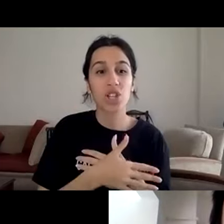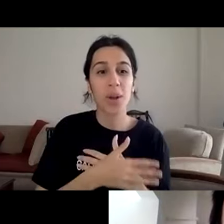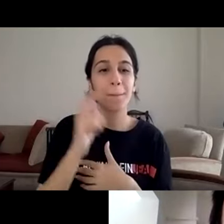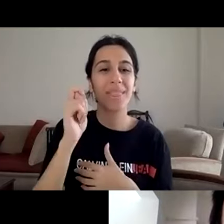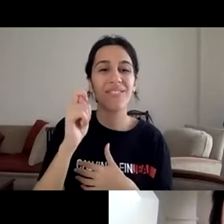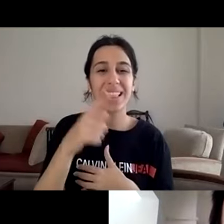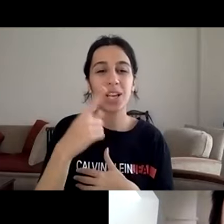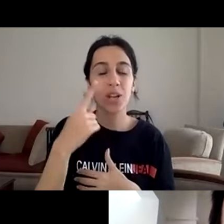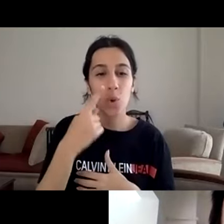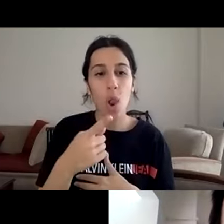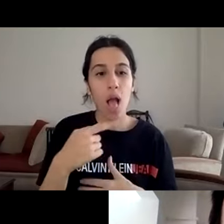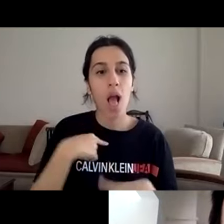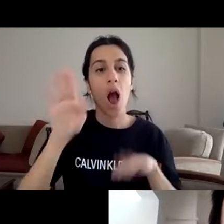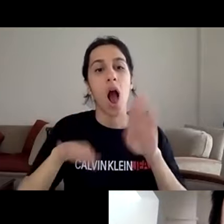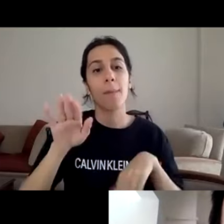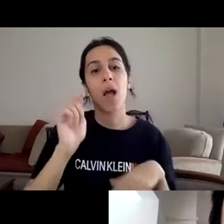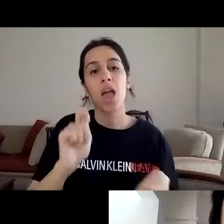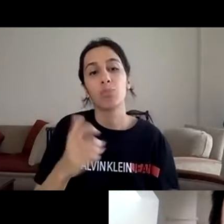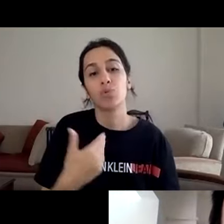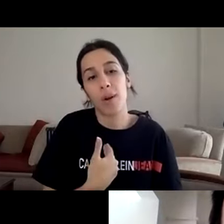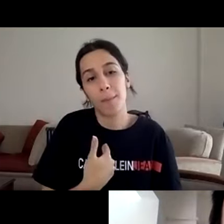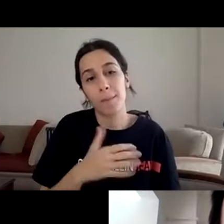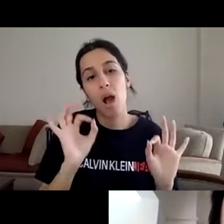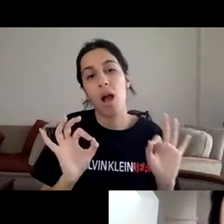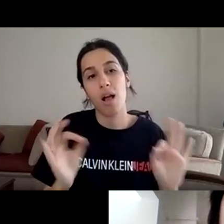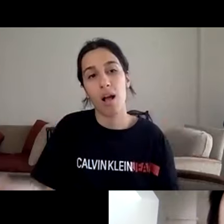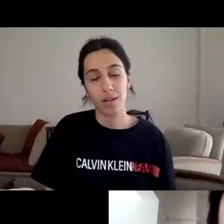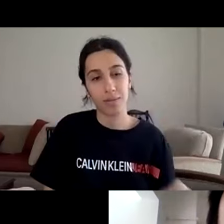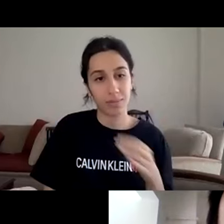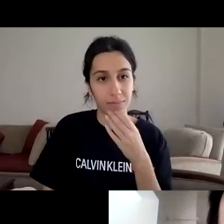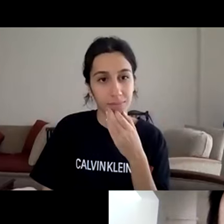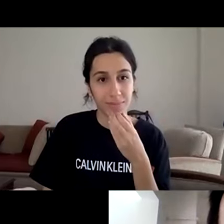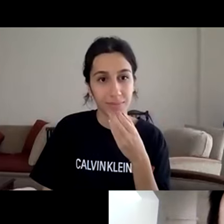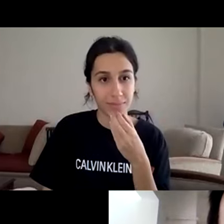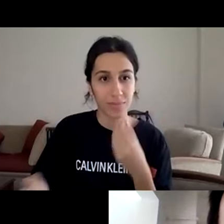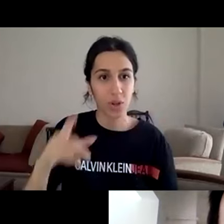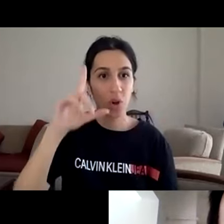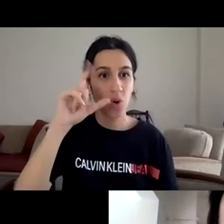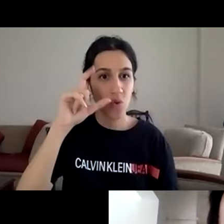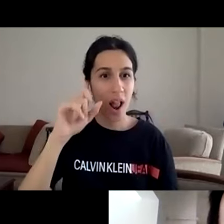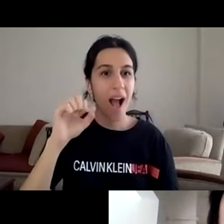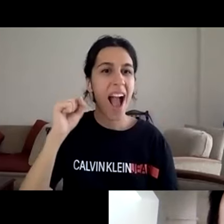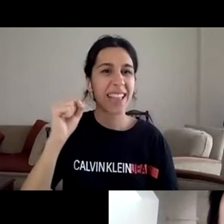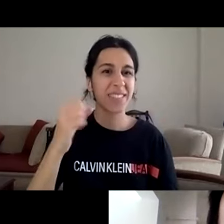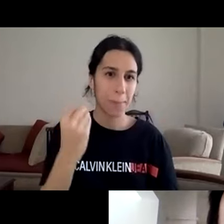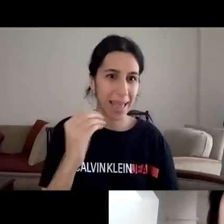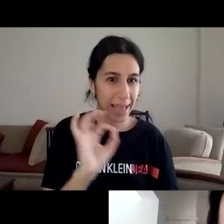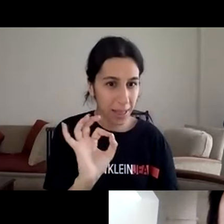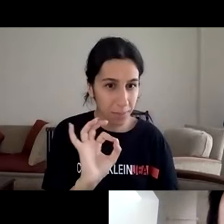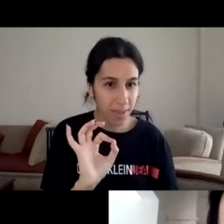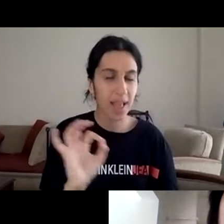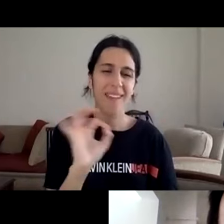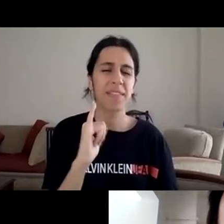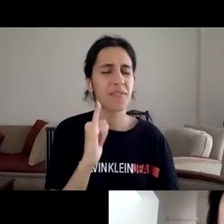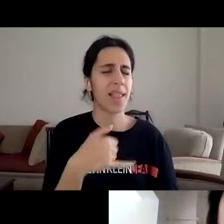betimlemeleri yaptırabilmek için Twitter kampanyası yapmak durumunda kalıyoruz. Hala mesela. Evet. O tarafta ama aktivizm iyi seviyede bence. Evet Yani tepki fena veriyorlar değiliz